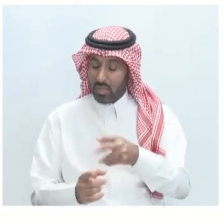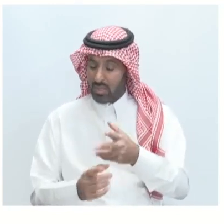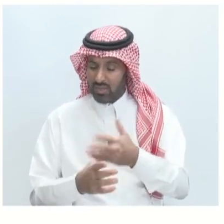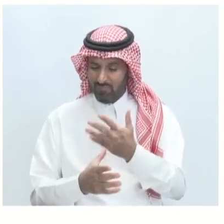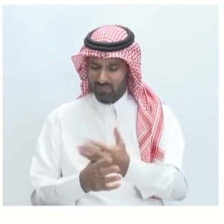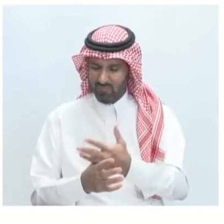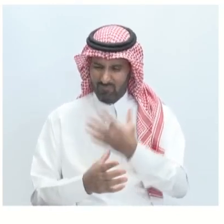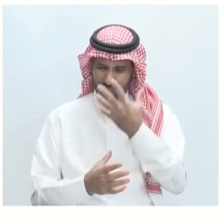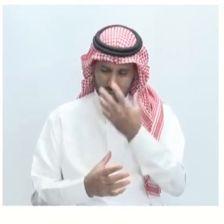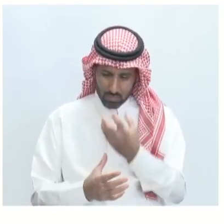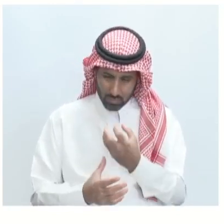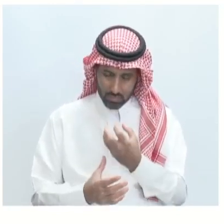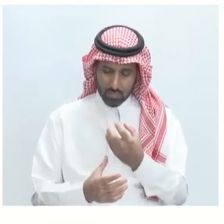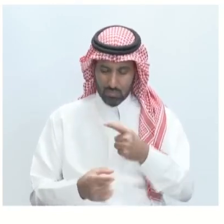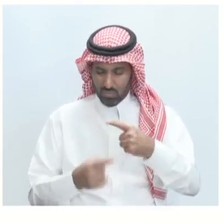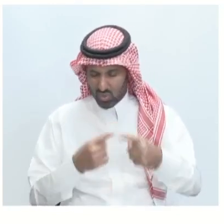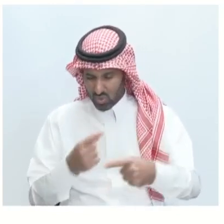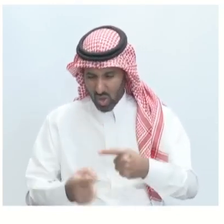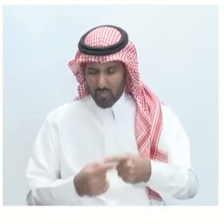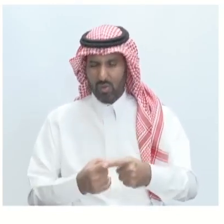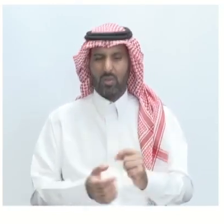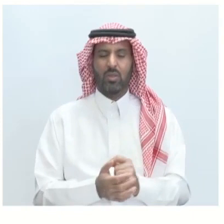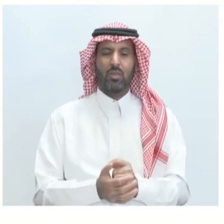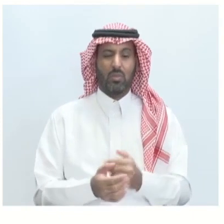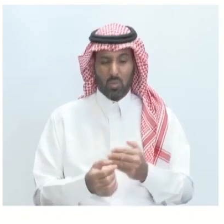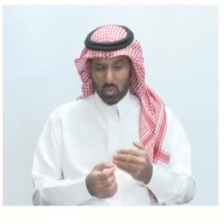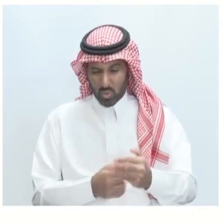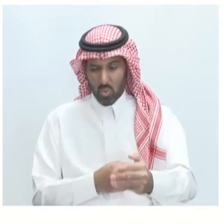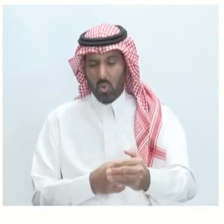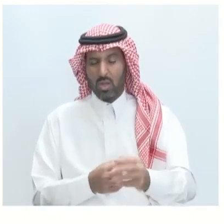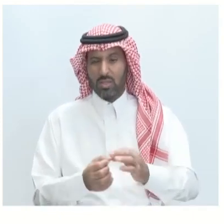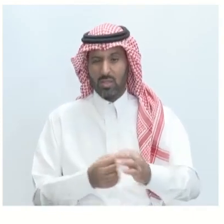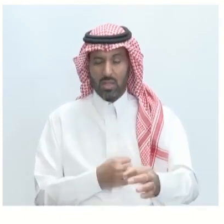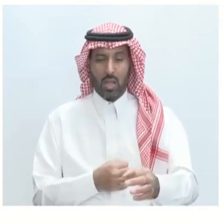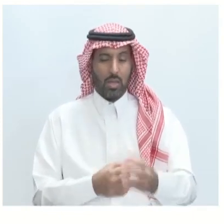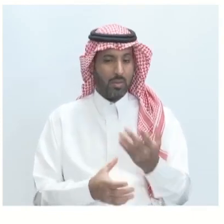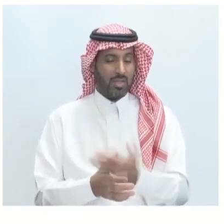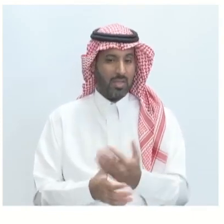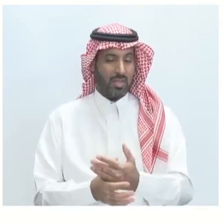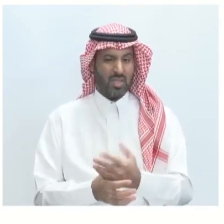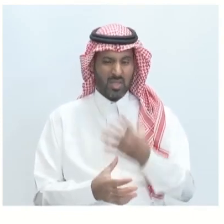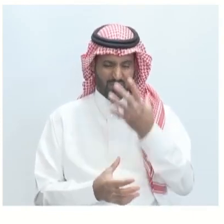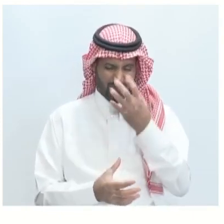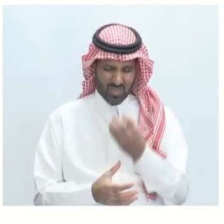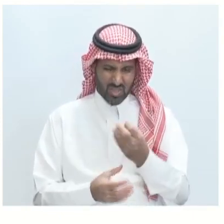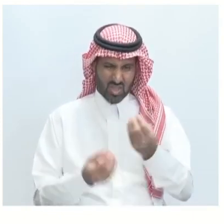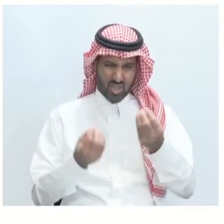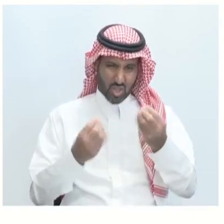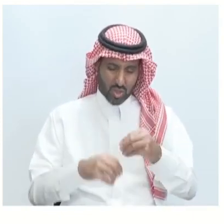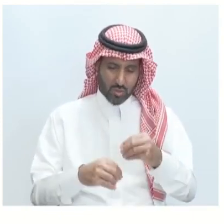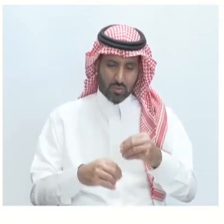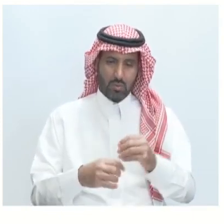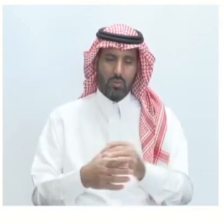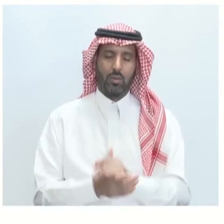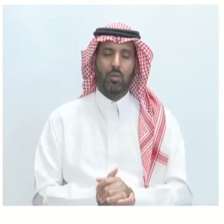من الاكتئاب المزمن الذي استمر معها نتيجه لماذا للحزن الشديد